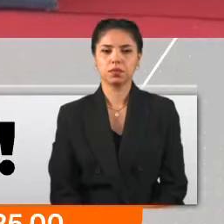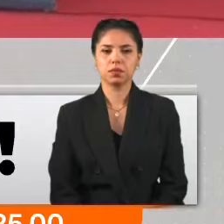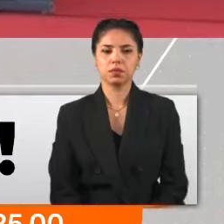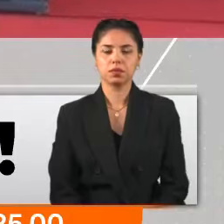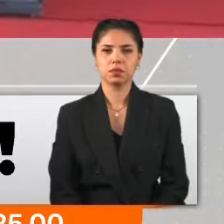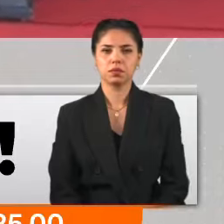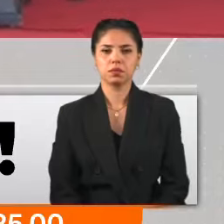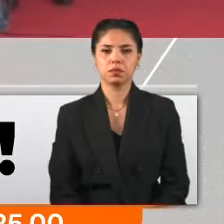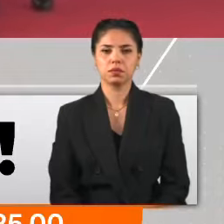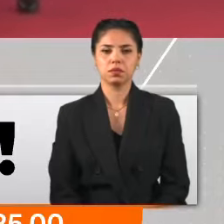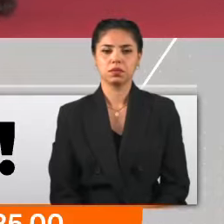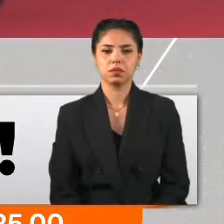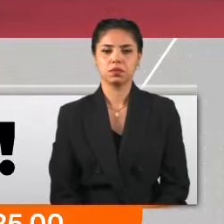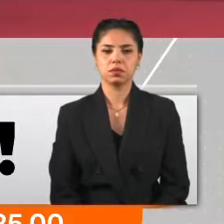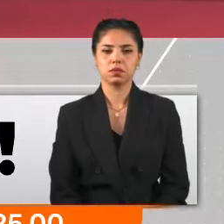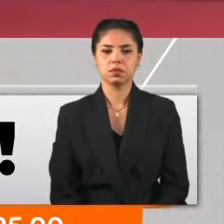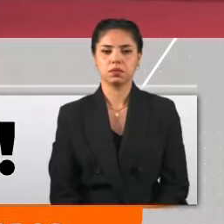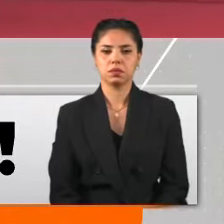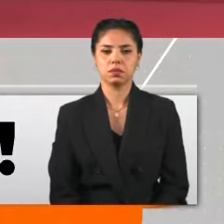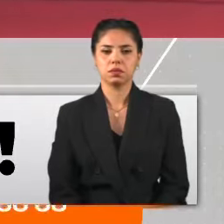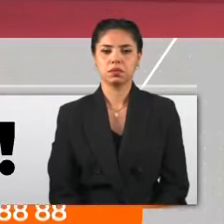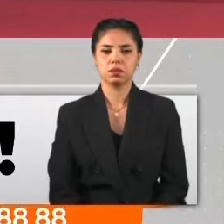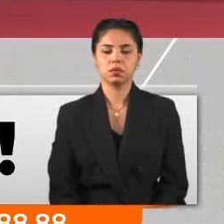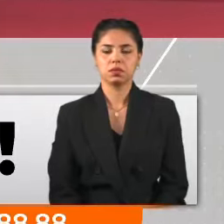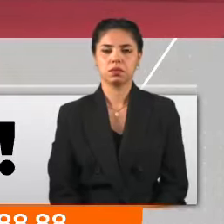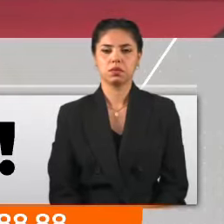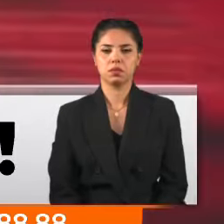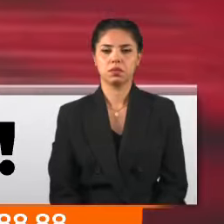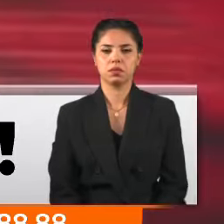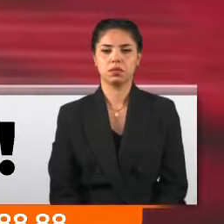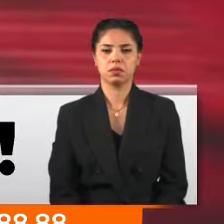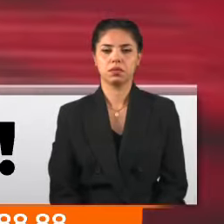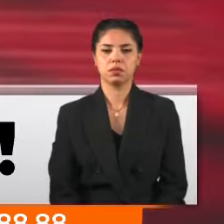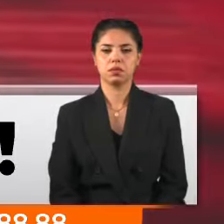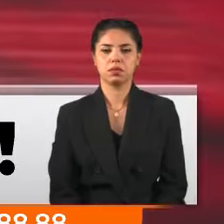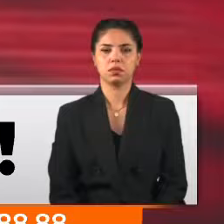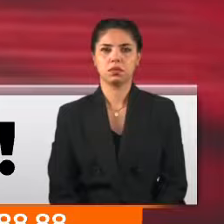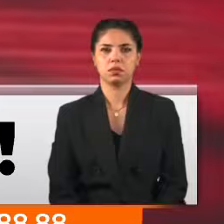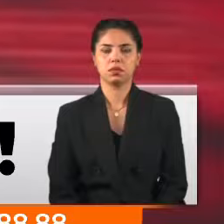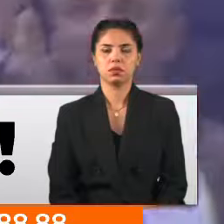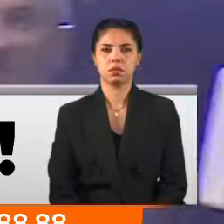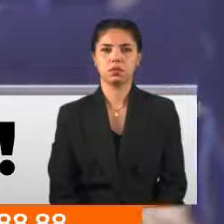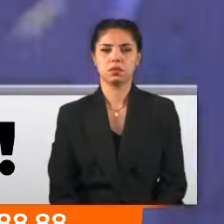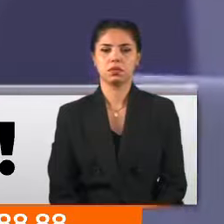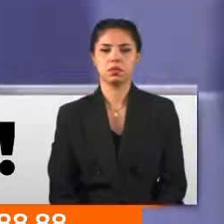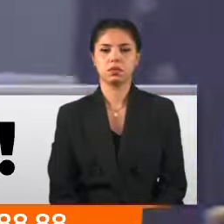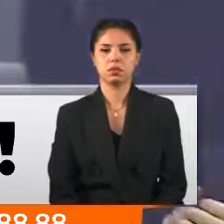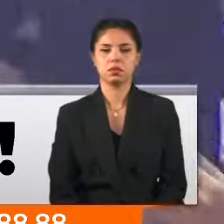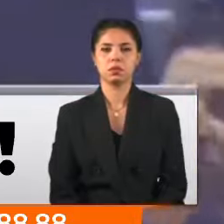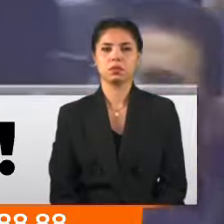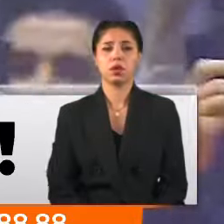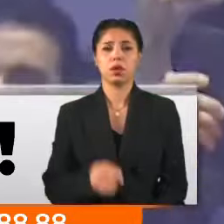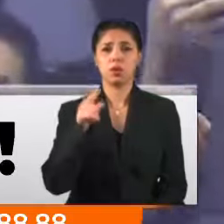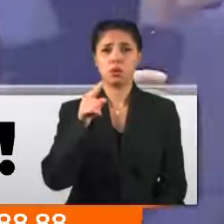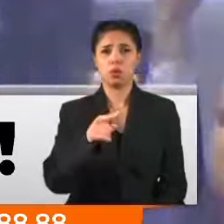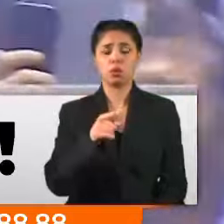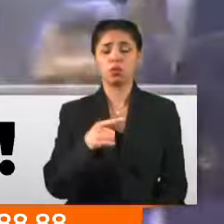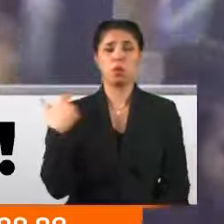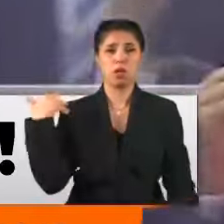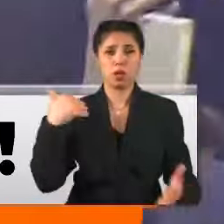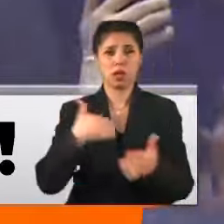değil. Eline hançer alıp da başka hesaplar yapanların partiden uzaklaştırılması lazım. Ve bu kadar eleştirinin